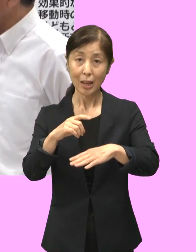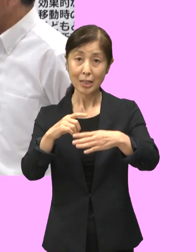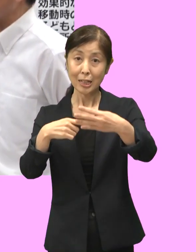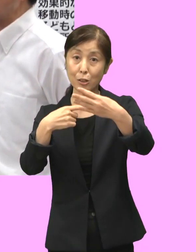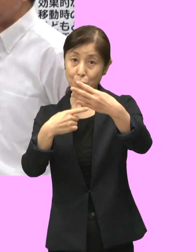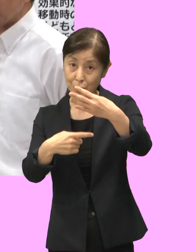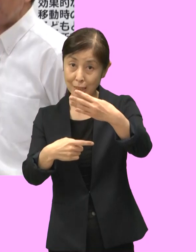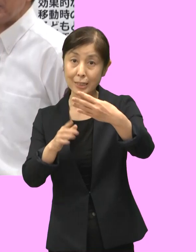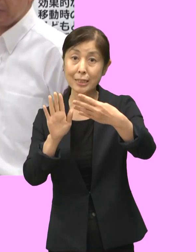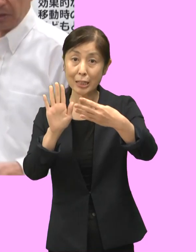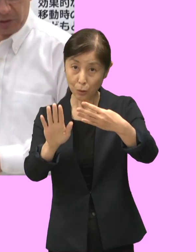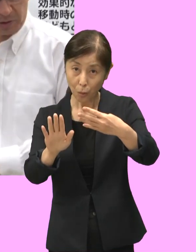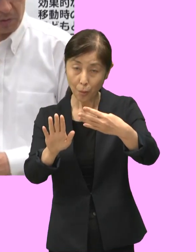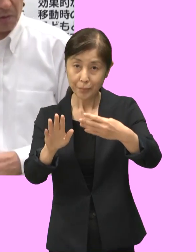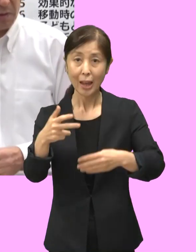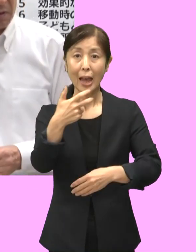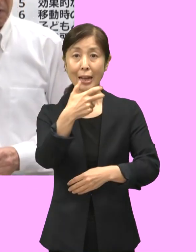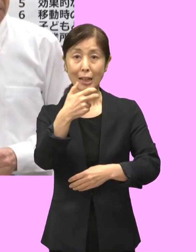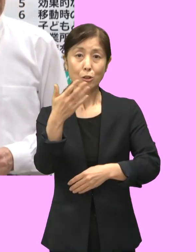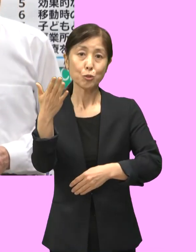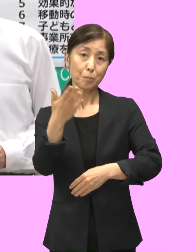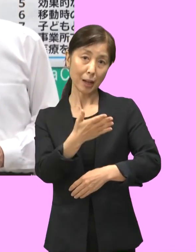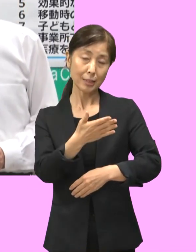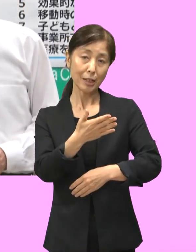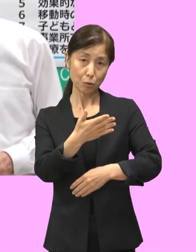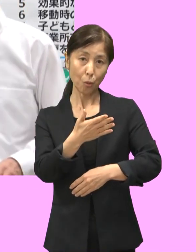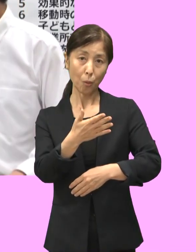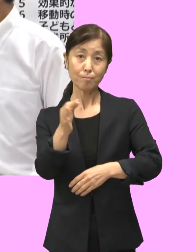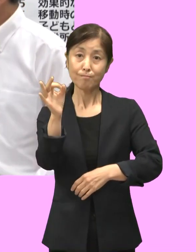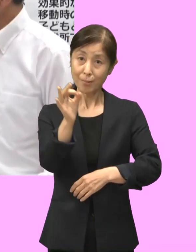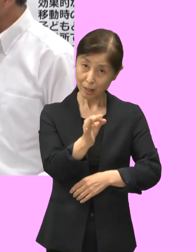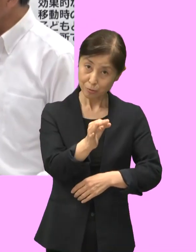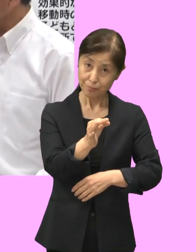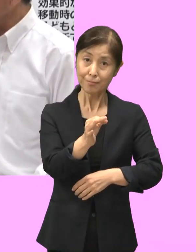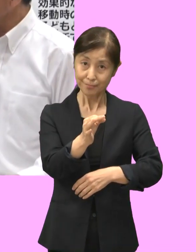降7割の水準にするということでありまして、